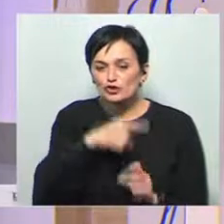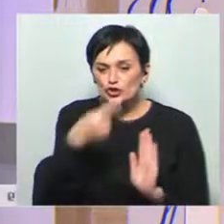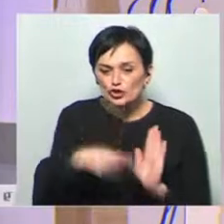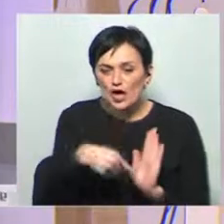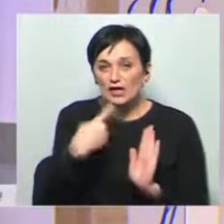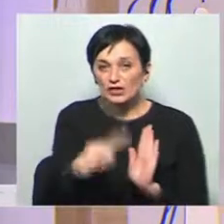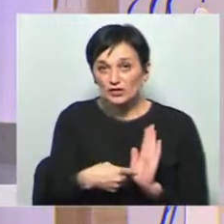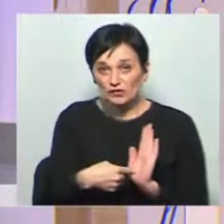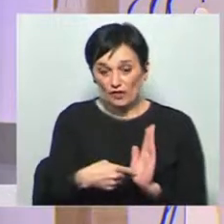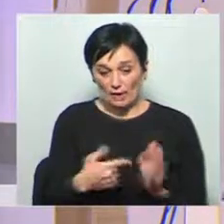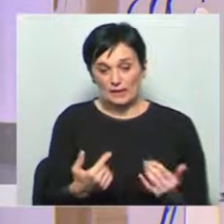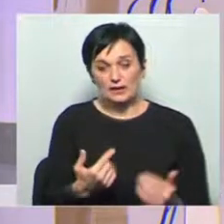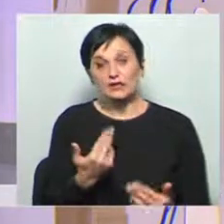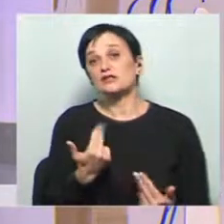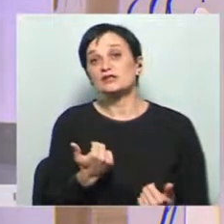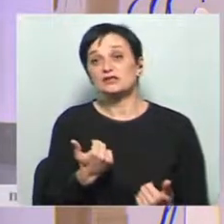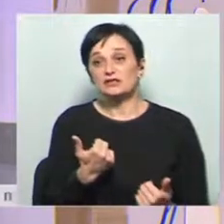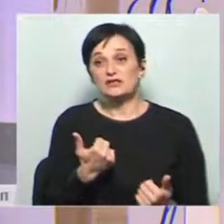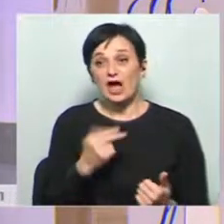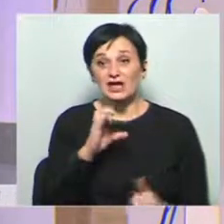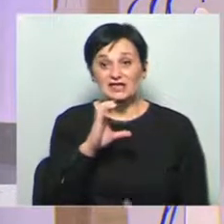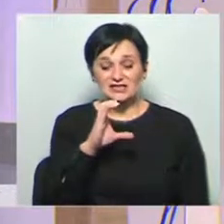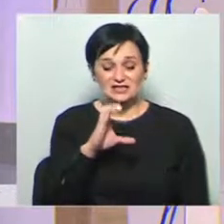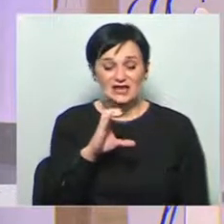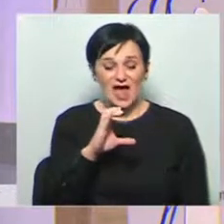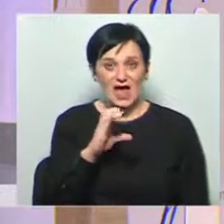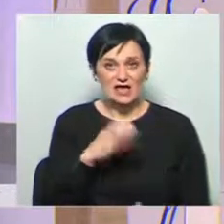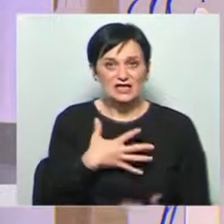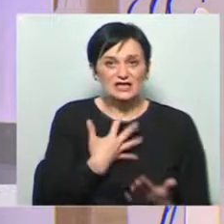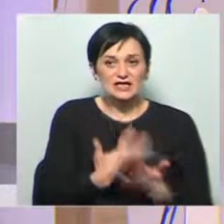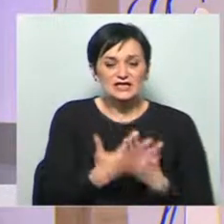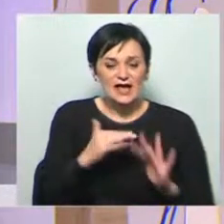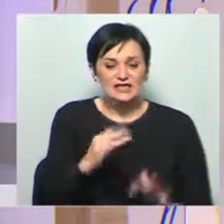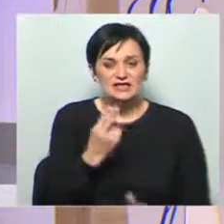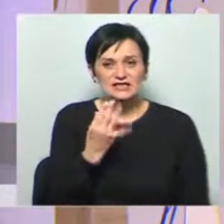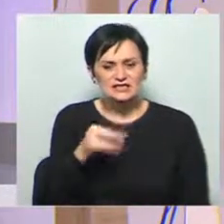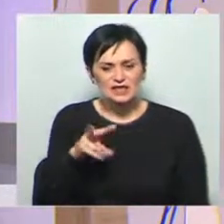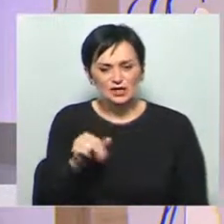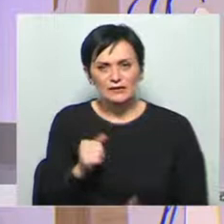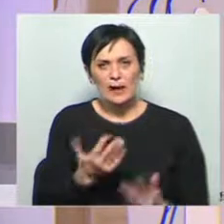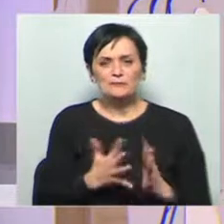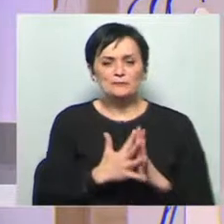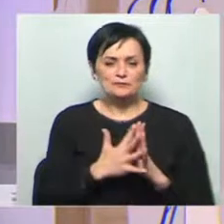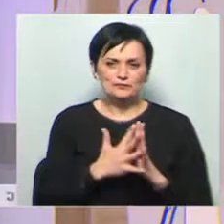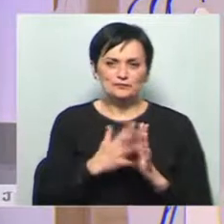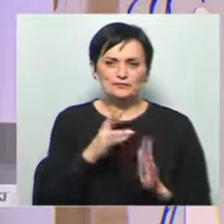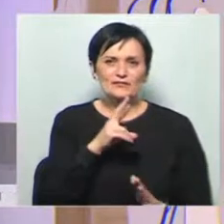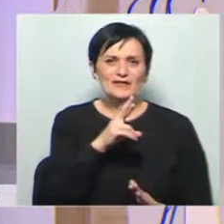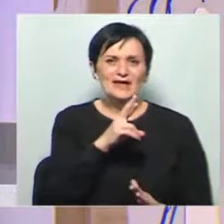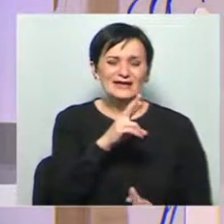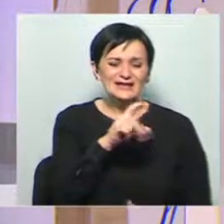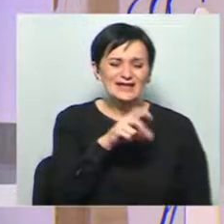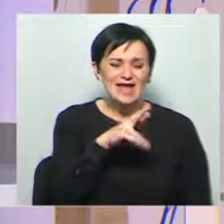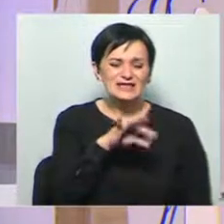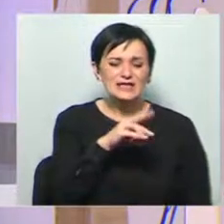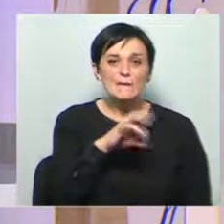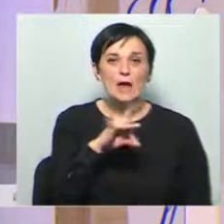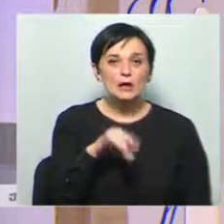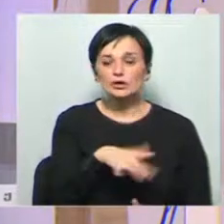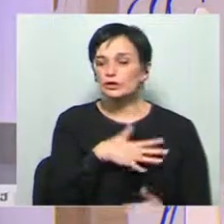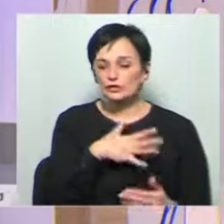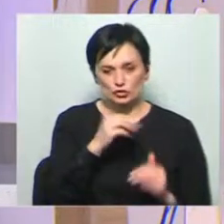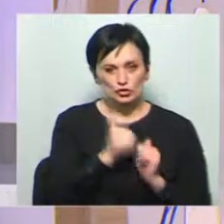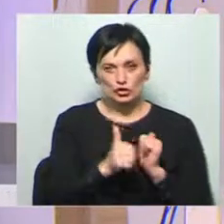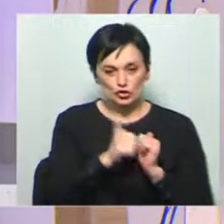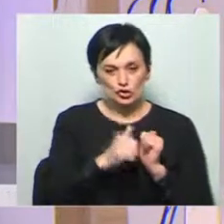შეკითხვები და ცერიაქტიული ცილა და დიდაიმერი ან დედიმერი იყო ყველაზე